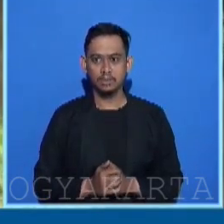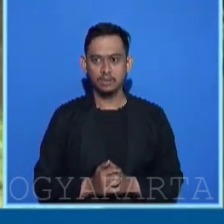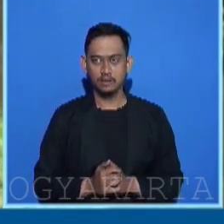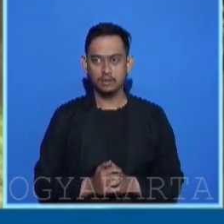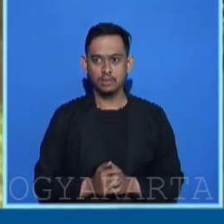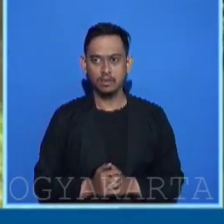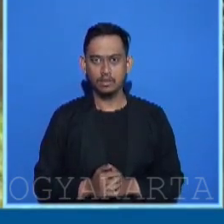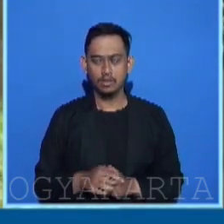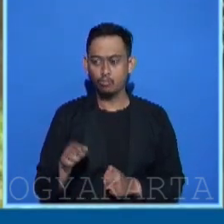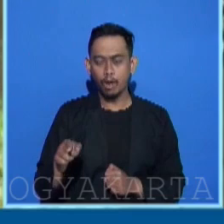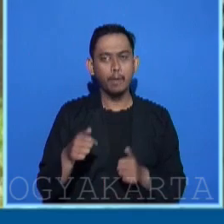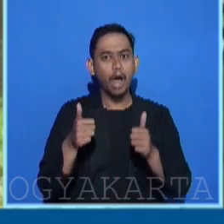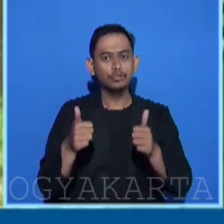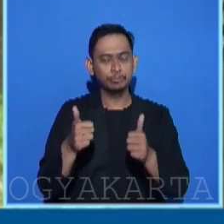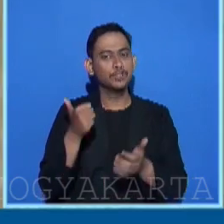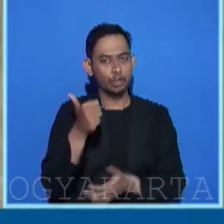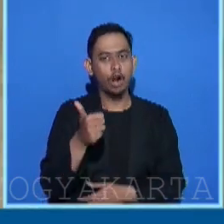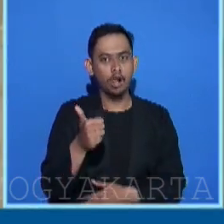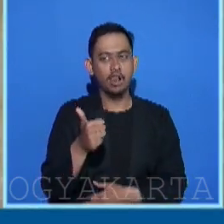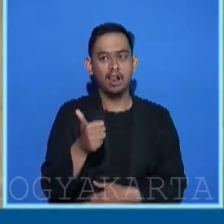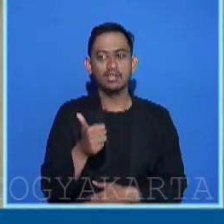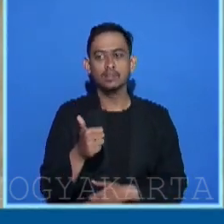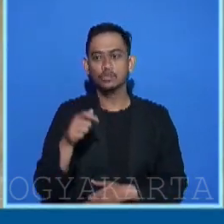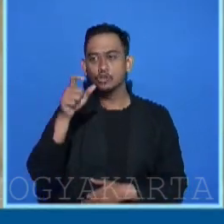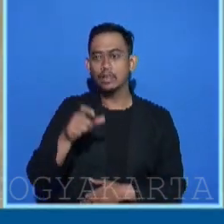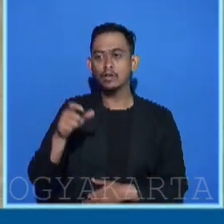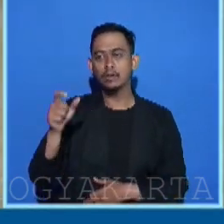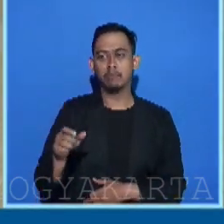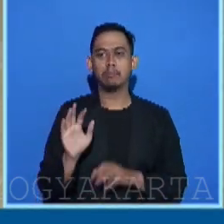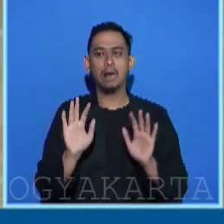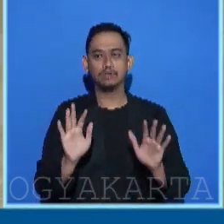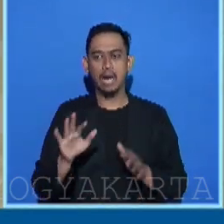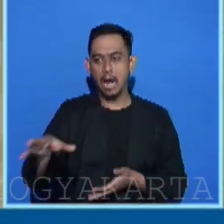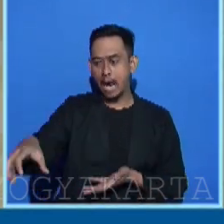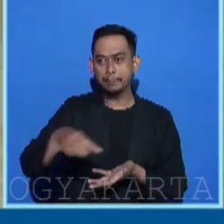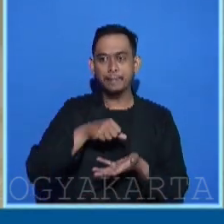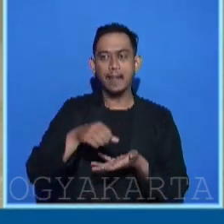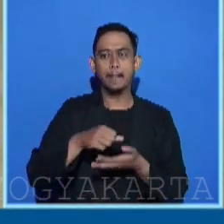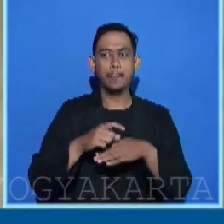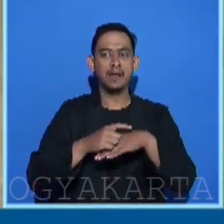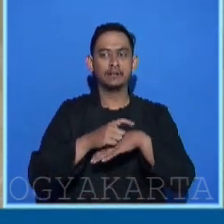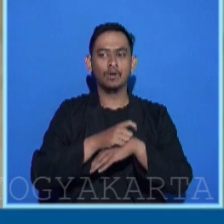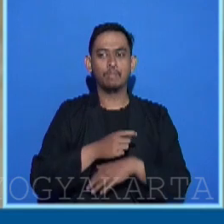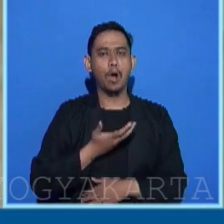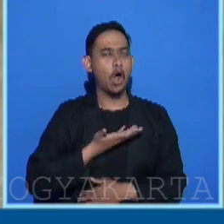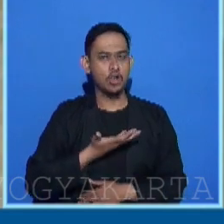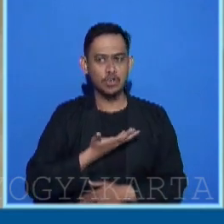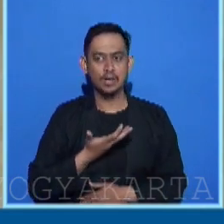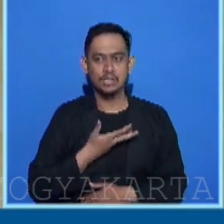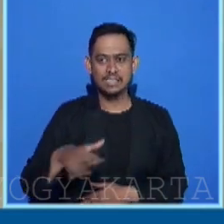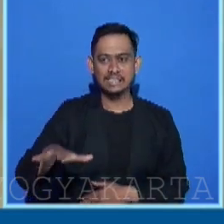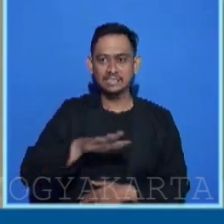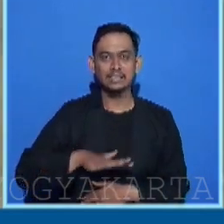ingkang Sae sainggo mboten meyben gadah para konsumen ingkang mendet cacing sutra saking papan meniko kajawi ing lalat dan DIY